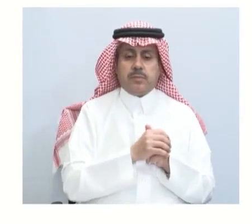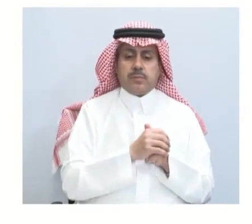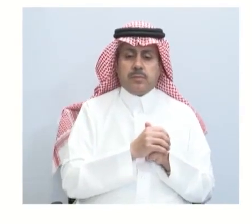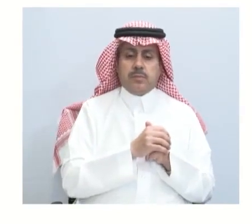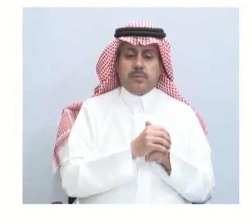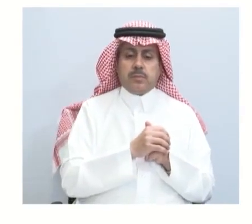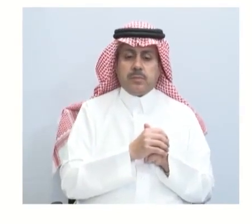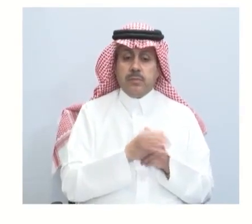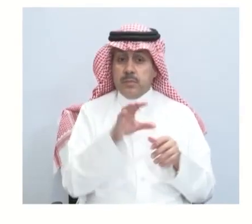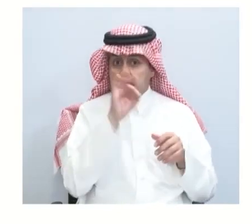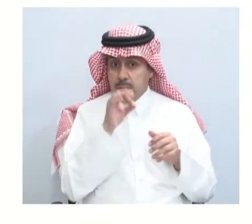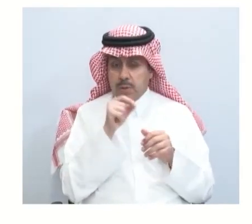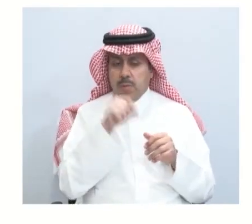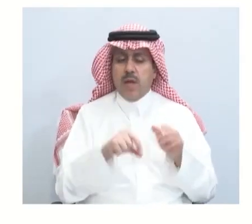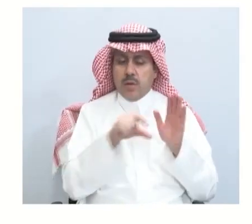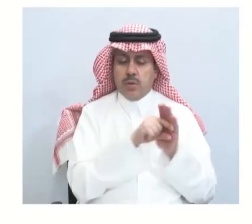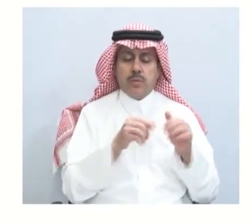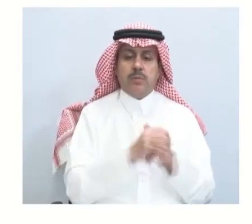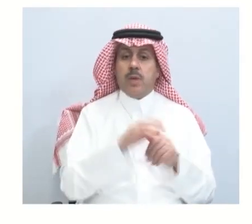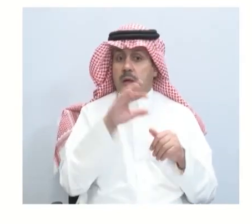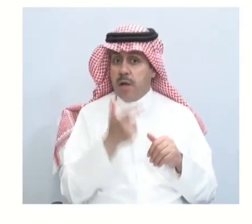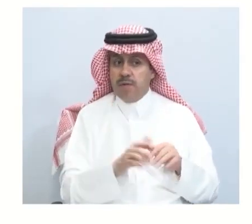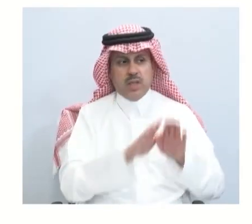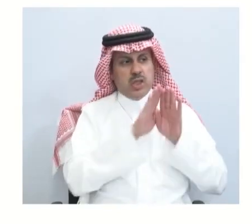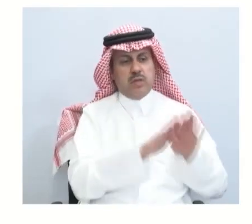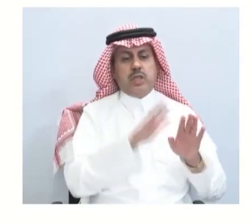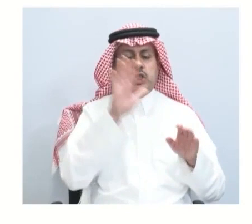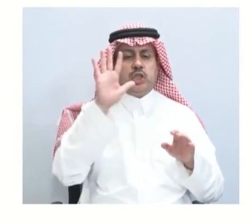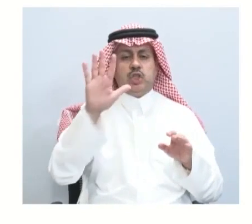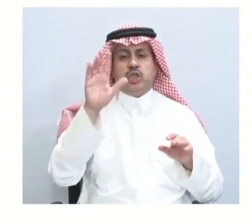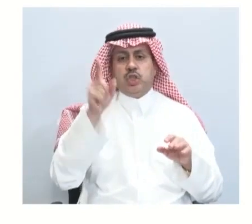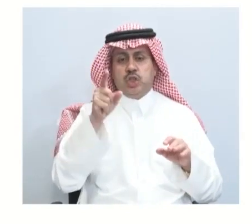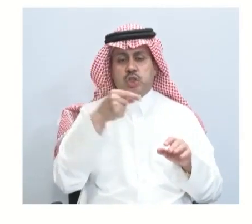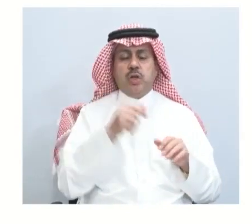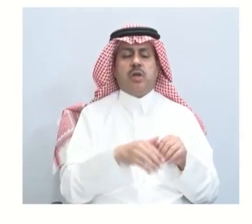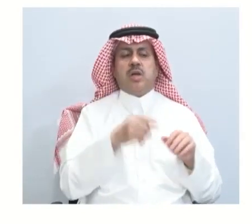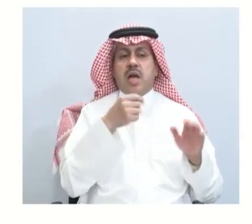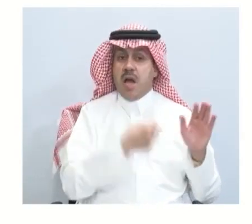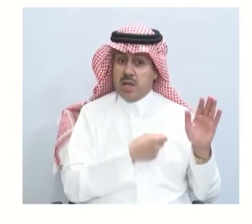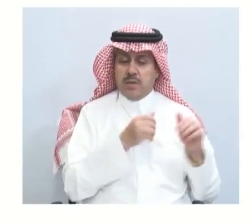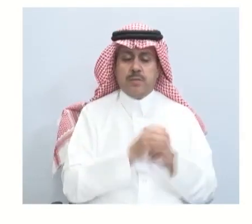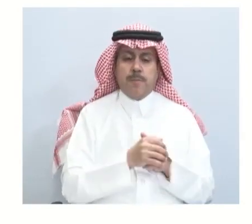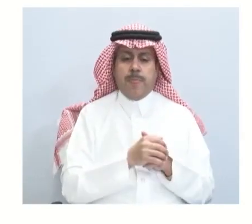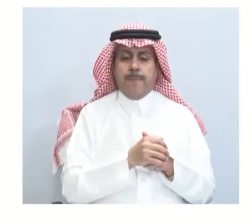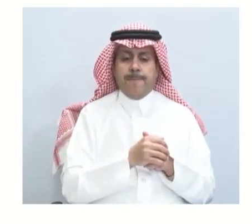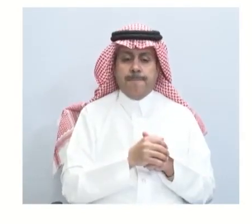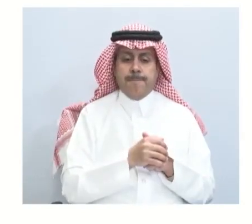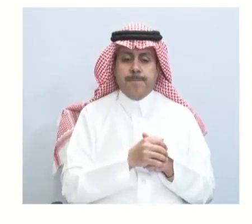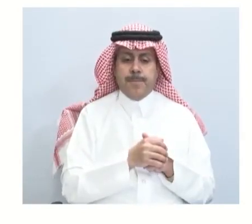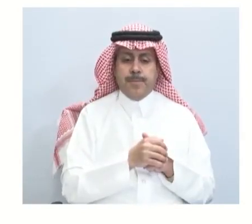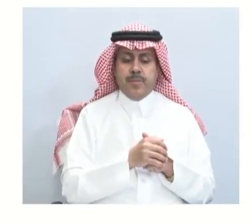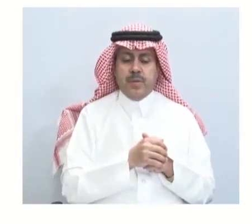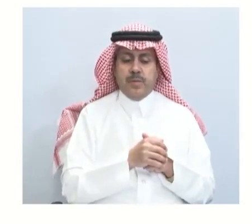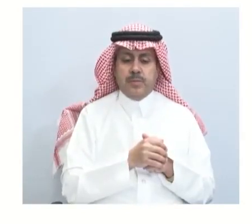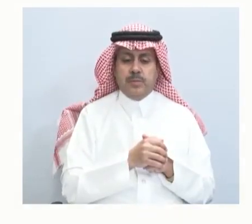الكريمه استنبطوا من هذه السوره الكريمه كيف يدفع الانسان عن نفسه شر ذلكم الحاسد اذا حسد من